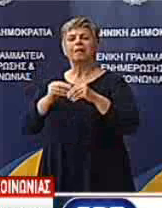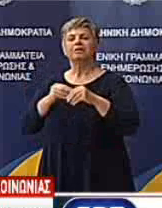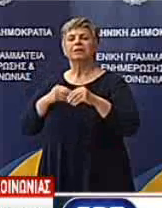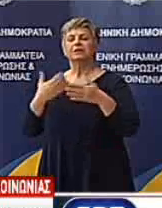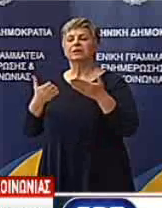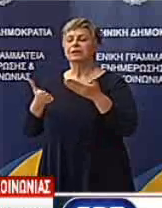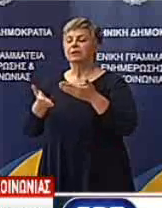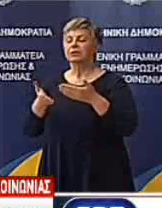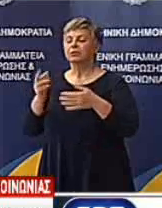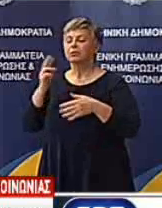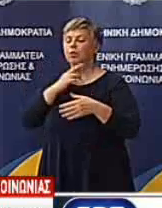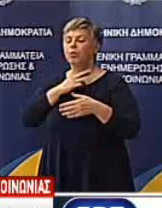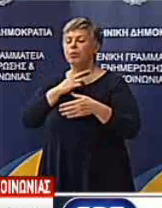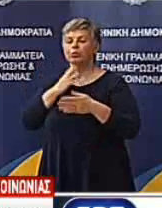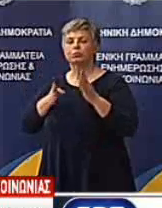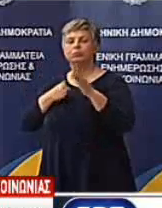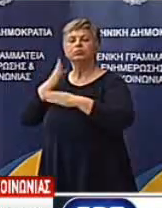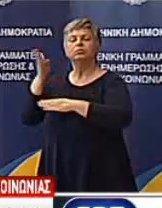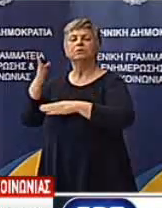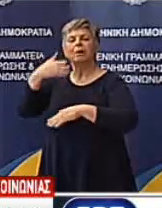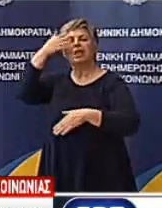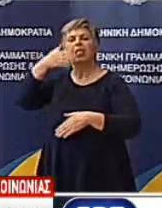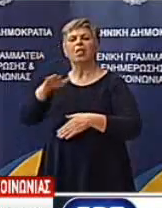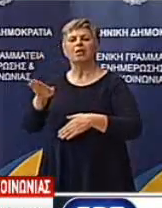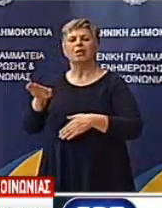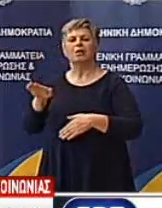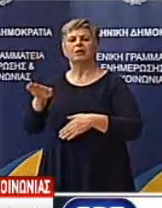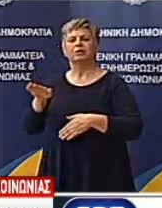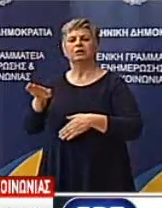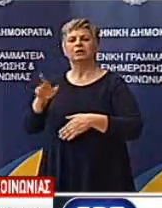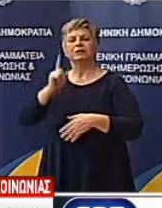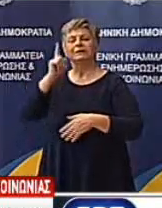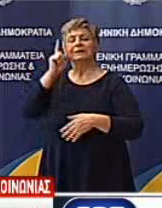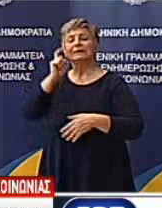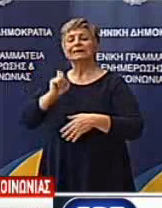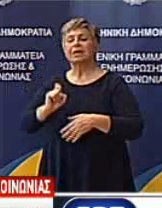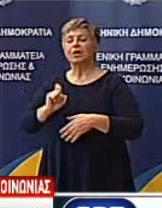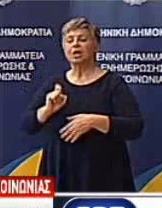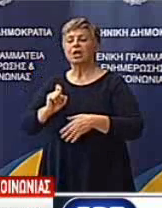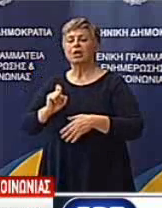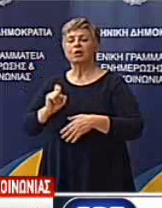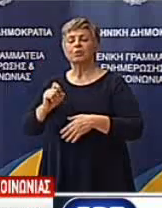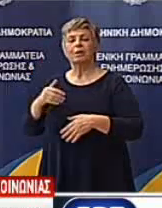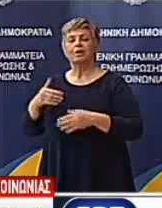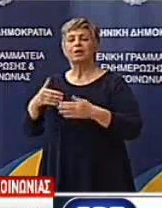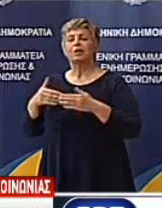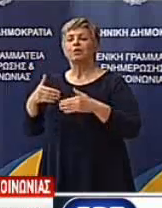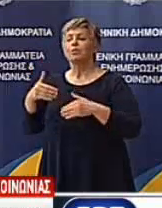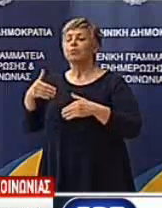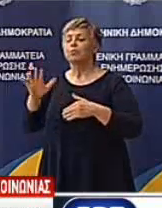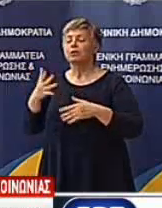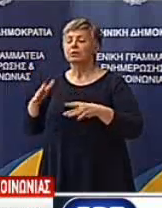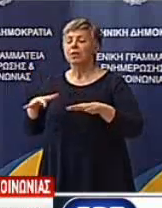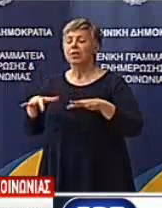του Πρωθυπουργού στο Ιράν, είναι γνωστό πότε θα αρχίζονται